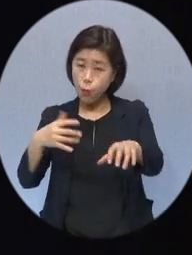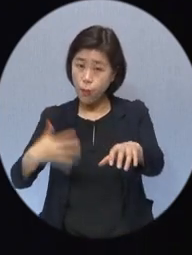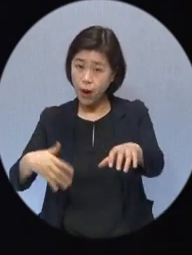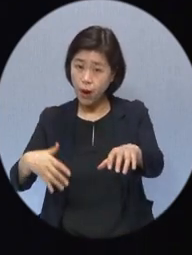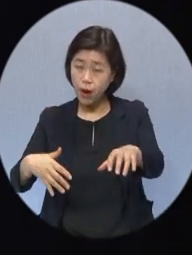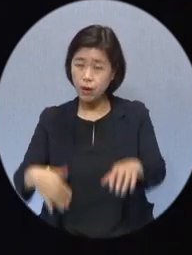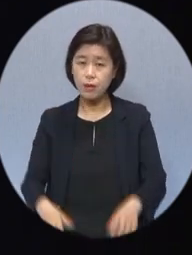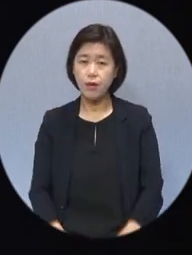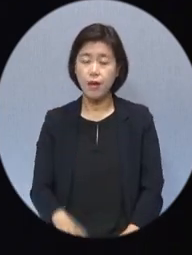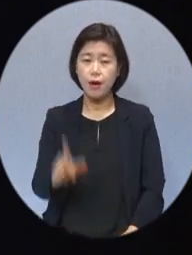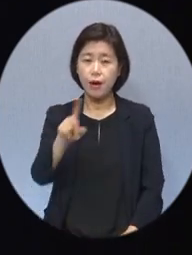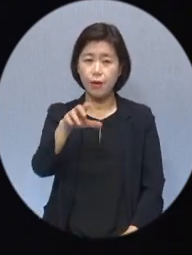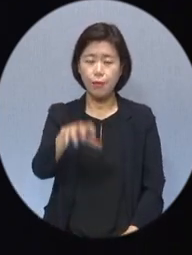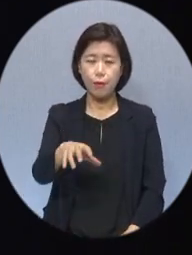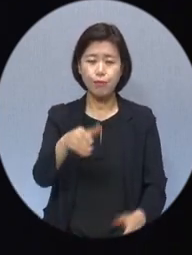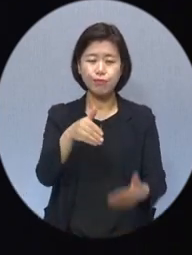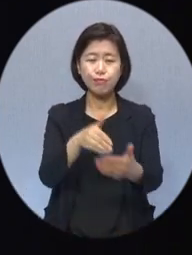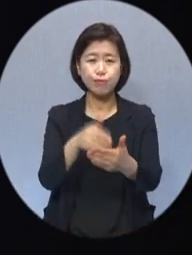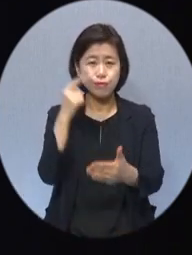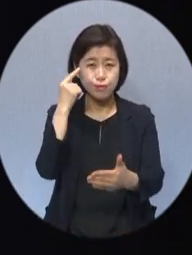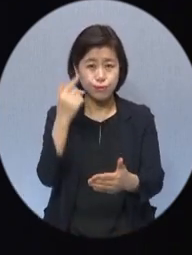어디까지 왔나?